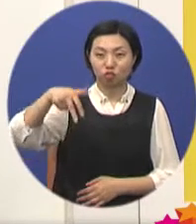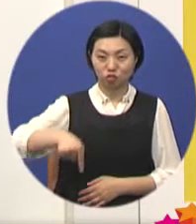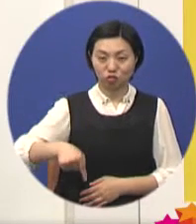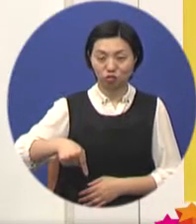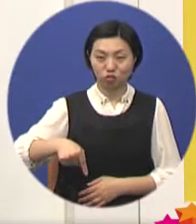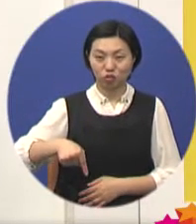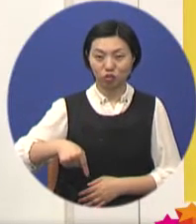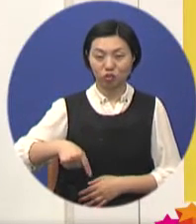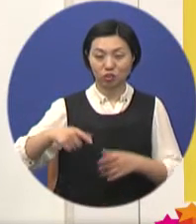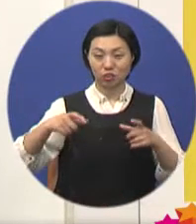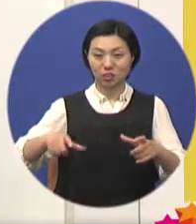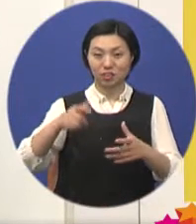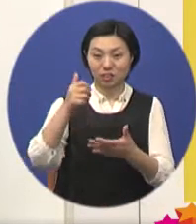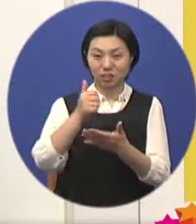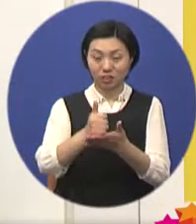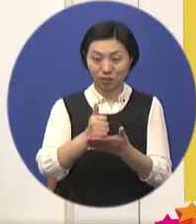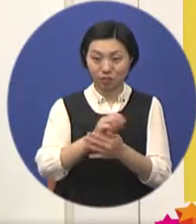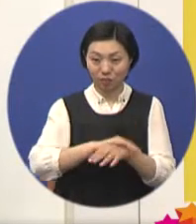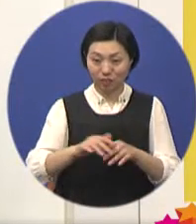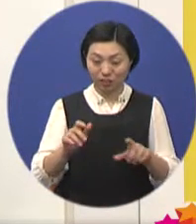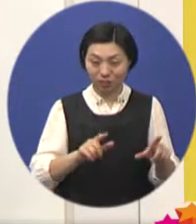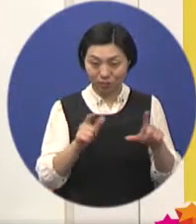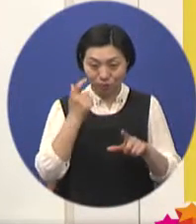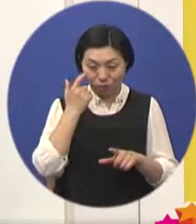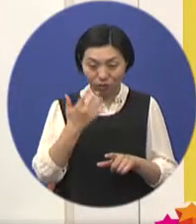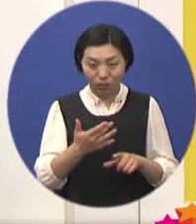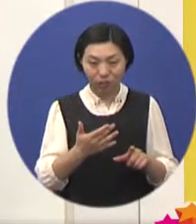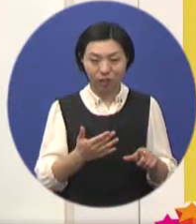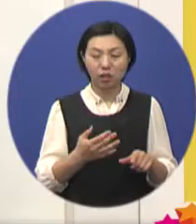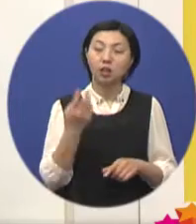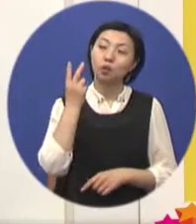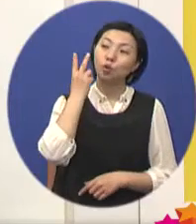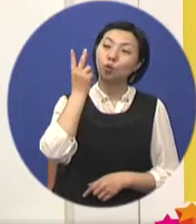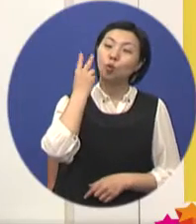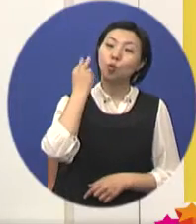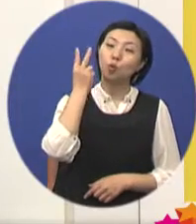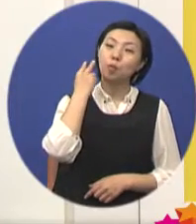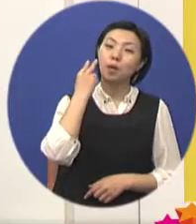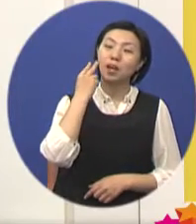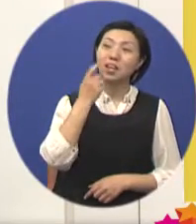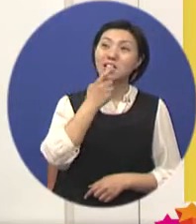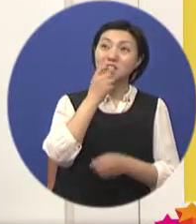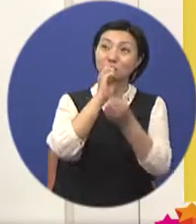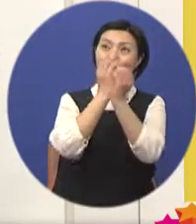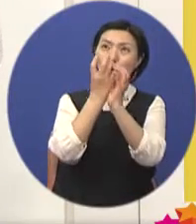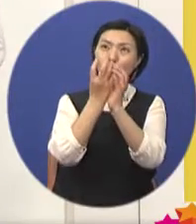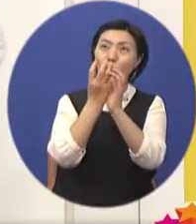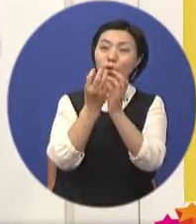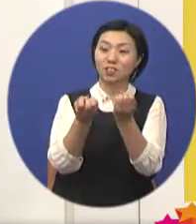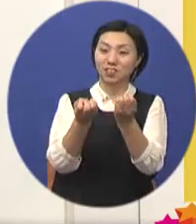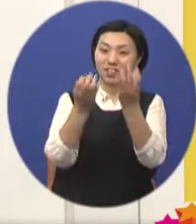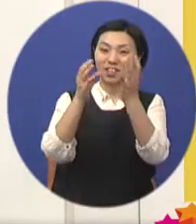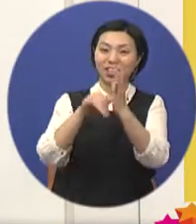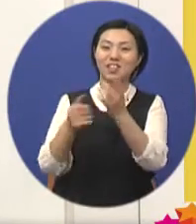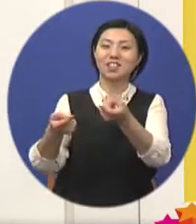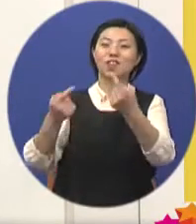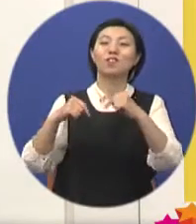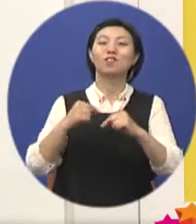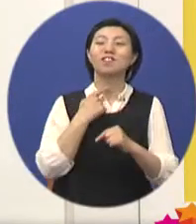네. 예, 어젯밤에 저 그젯밤에 저 벚꽃 축제 헌데랑 오셨던데요. 아이고.